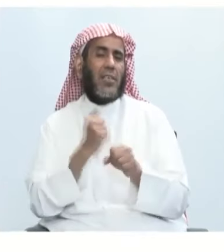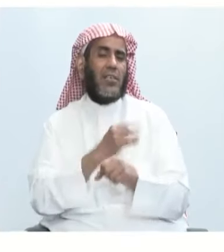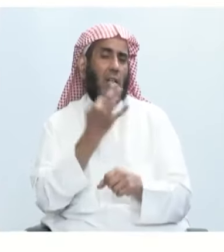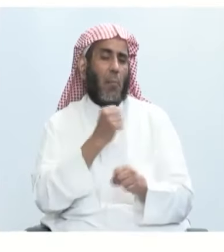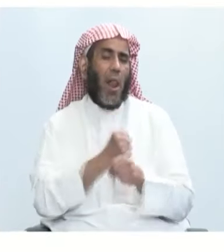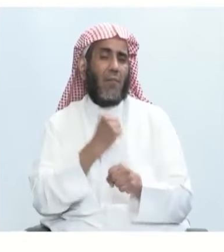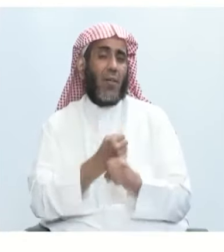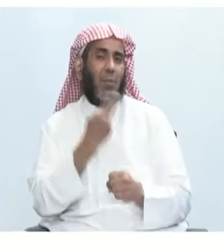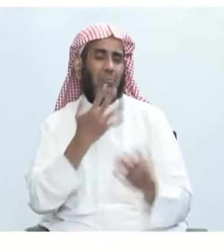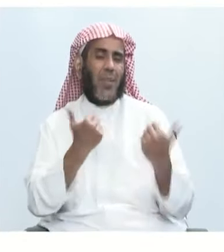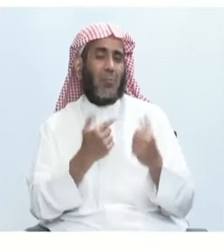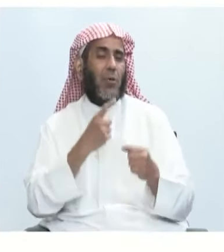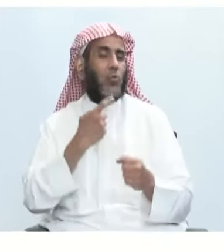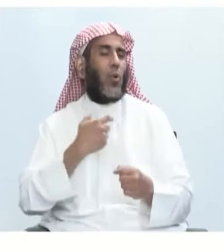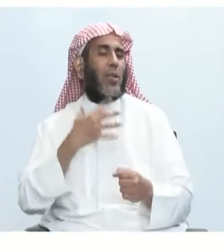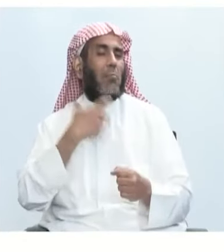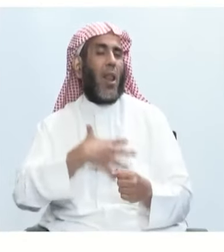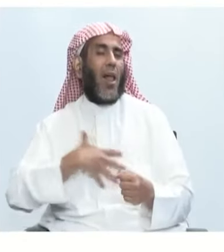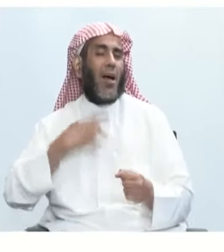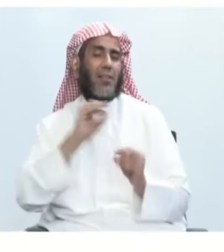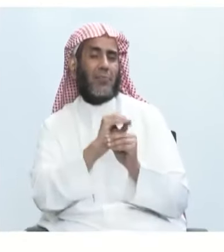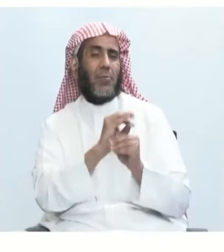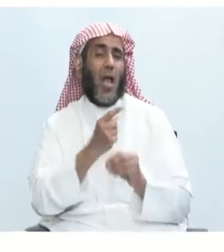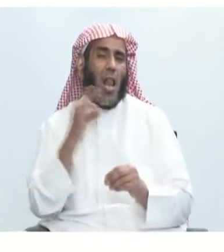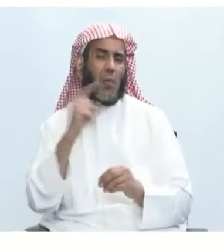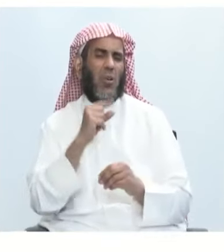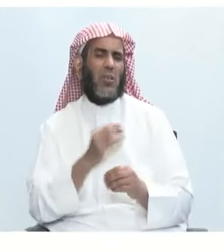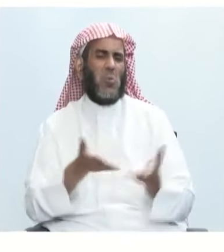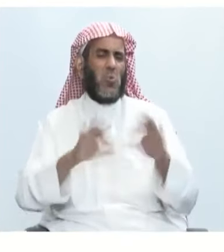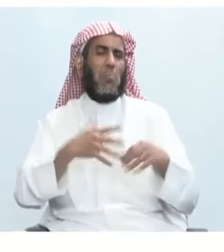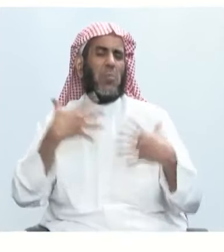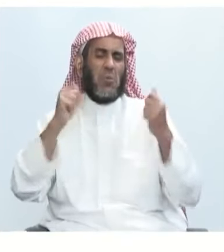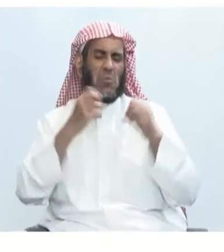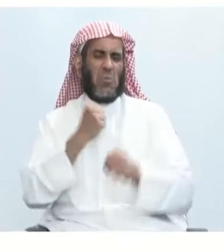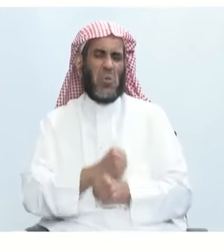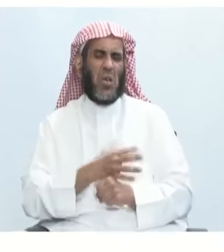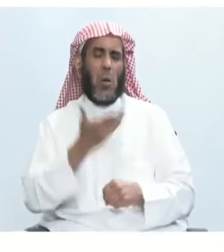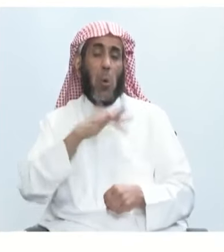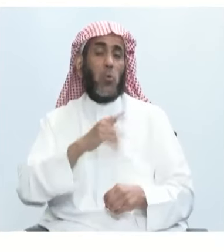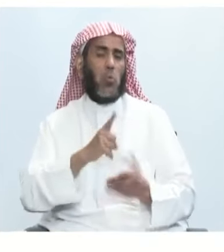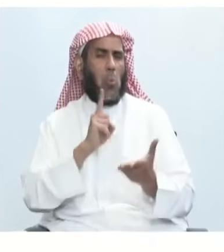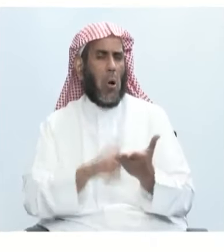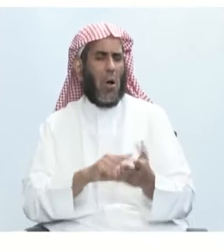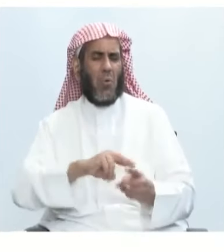الفاظا جذابه تخاطب العاطفه العبارات صحه رائحته مقززه موت محقق ايضا عبر عن العلاقه